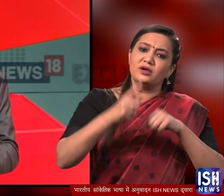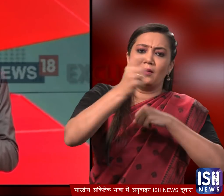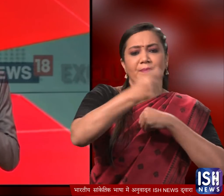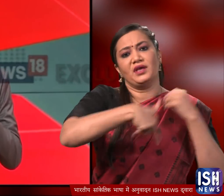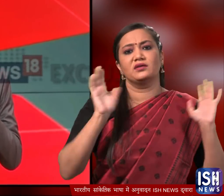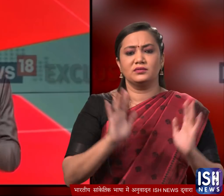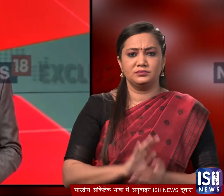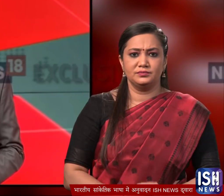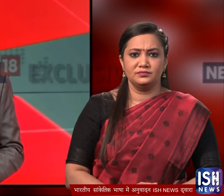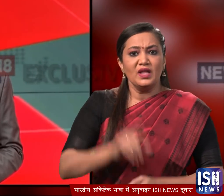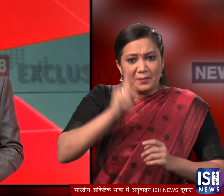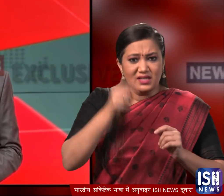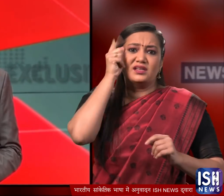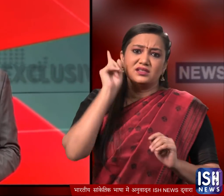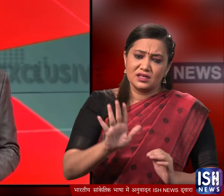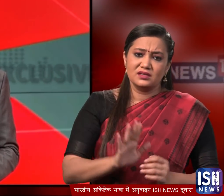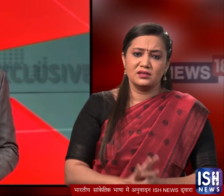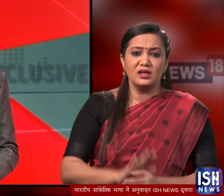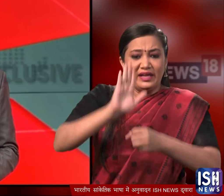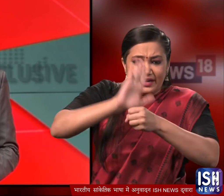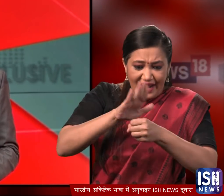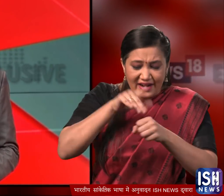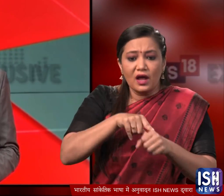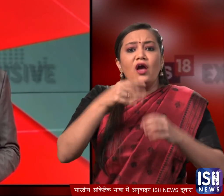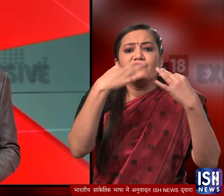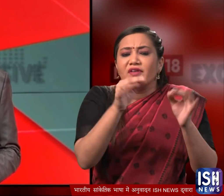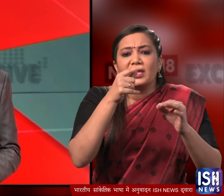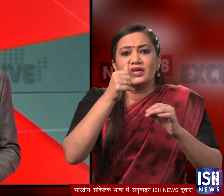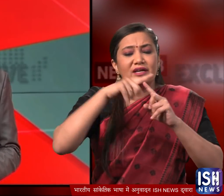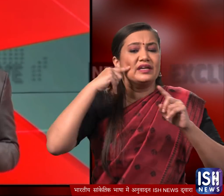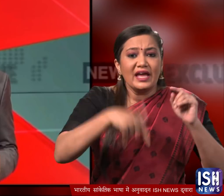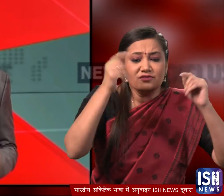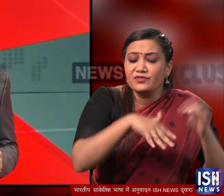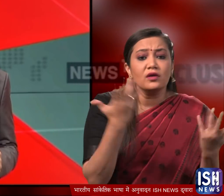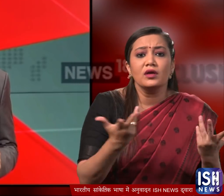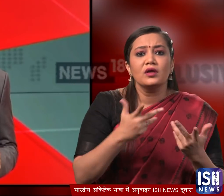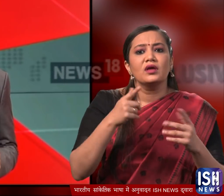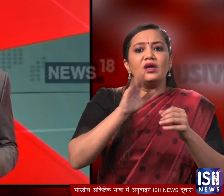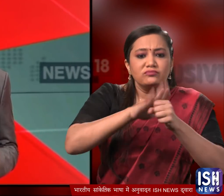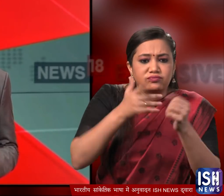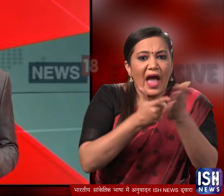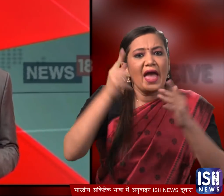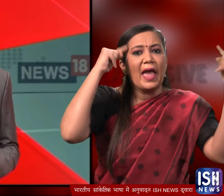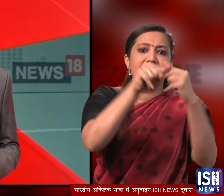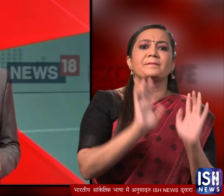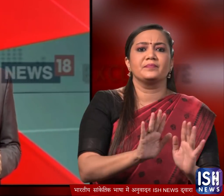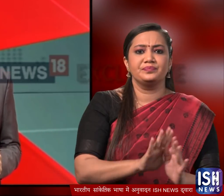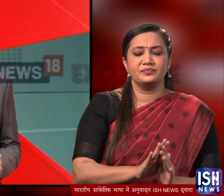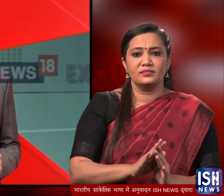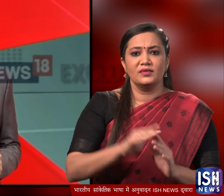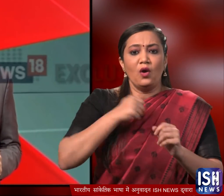नियम कानूनों को रौंद डाला। उनको एहसास होना चाहिए कि ट्रैक्टर पर छूट खेती करने के लिए मिली, कृषि